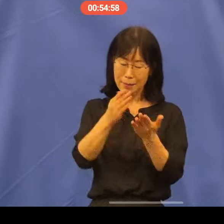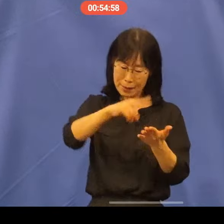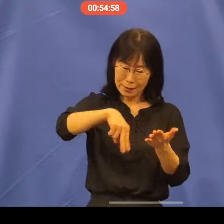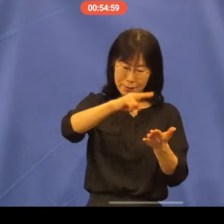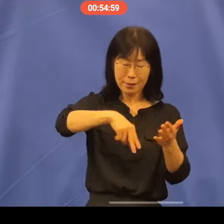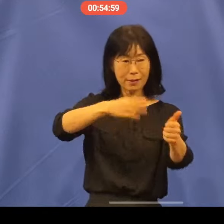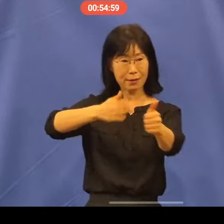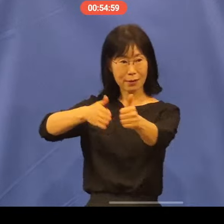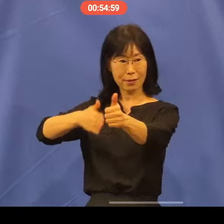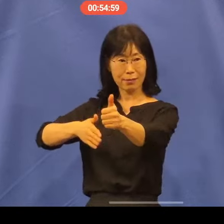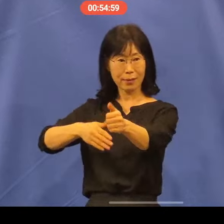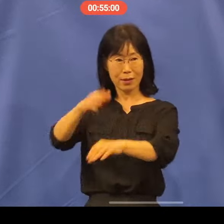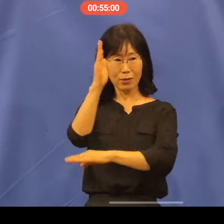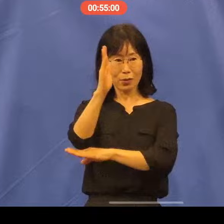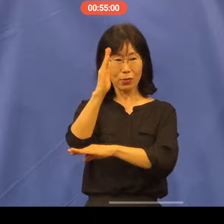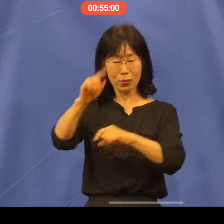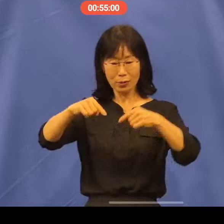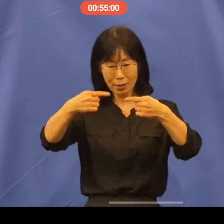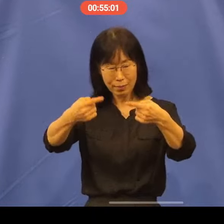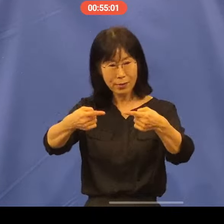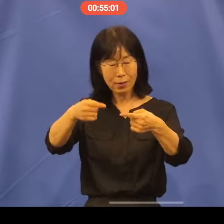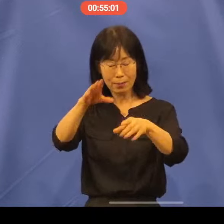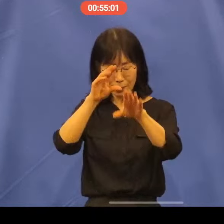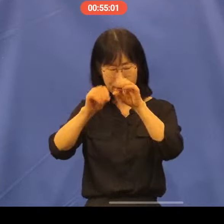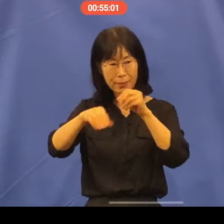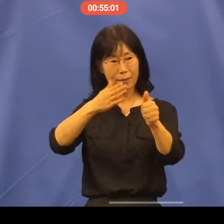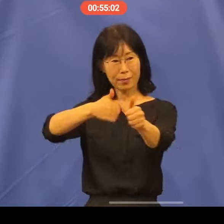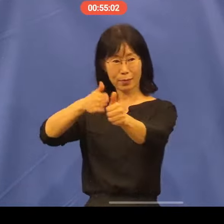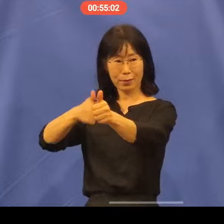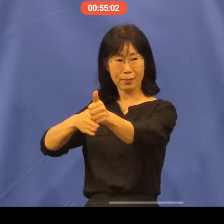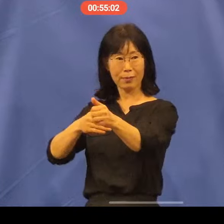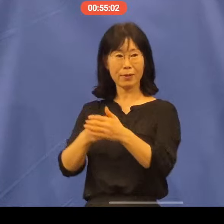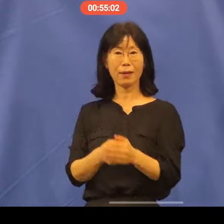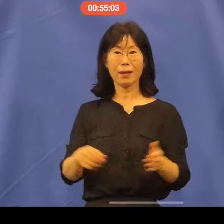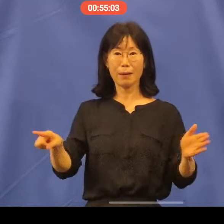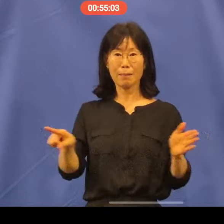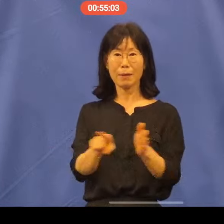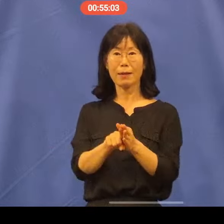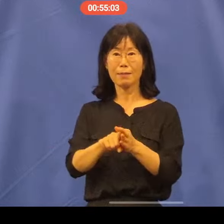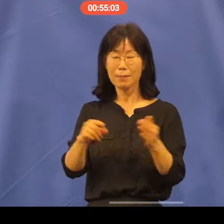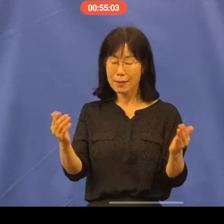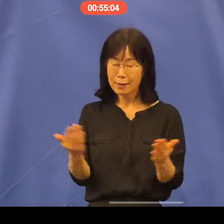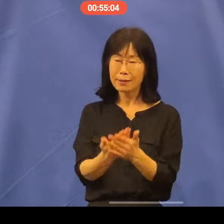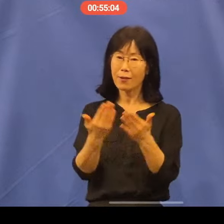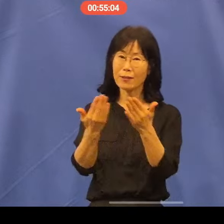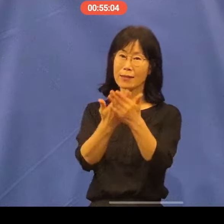여러분, 말씀을 들을 때도요, 믿음이 막 자라게 하는 말씀을 들으셔야 돼요.